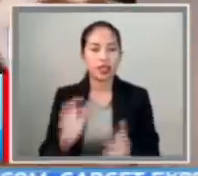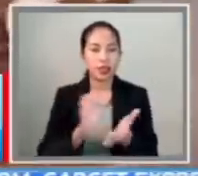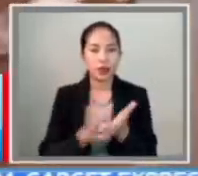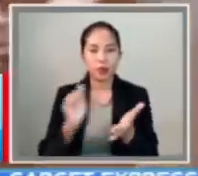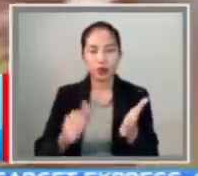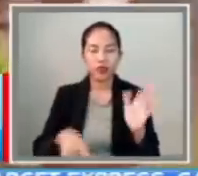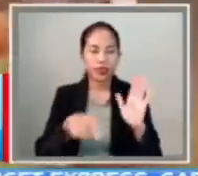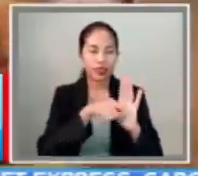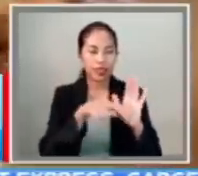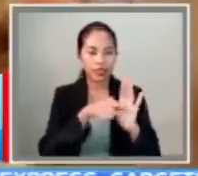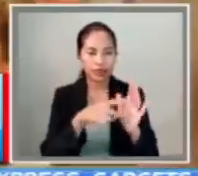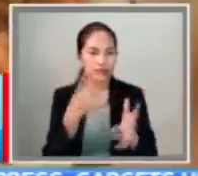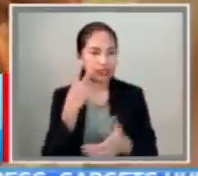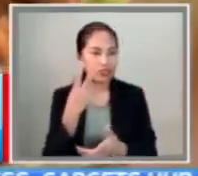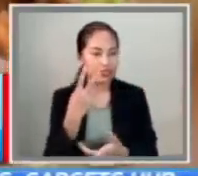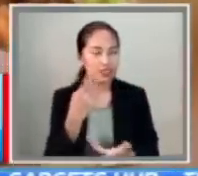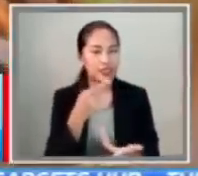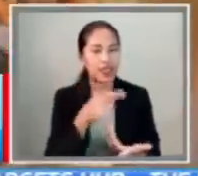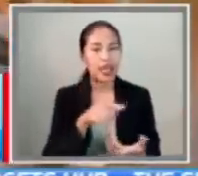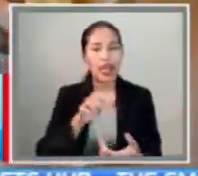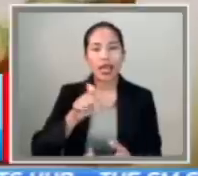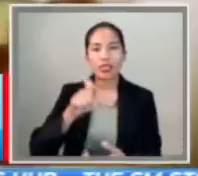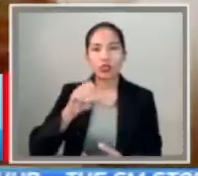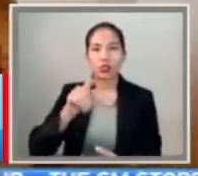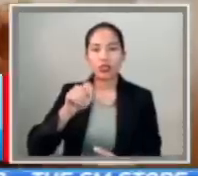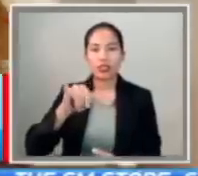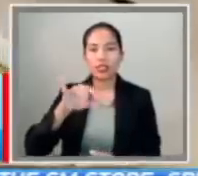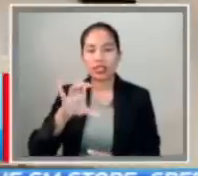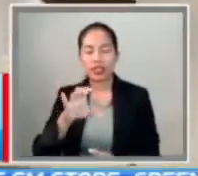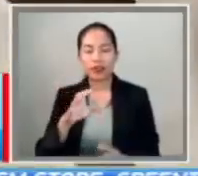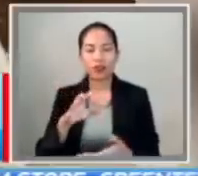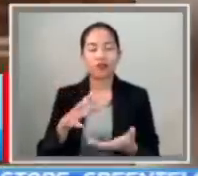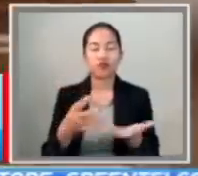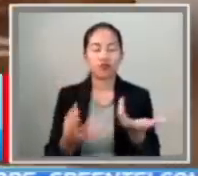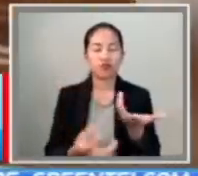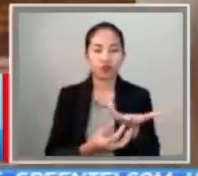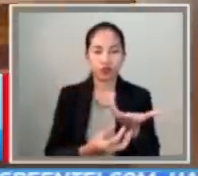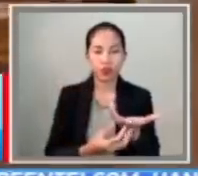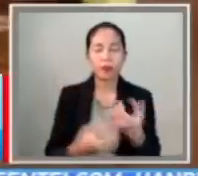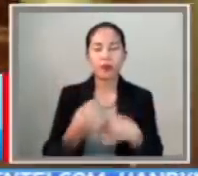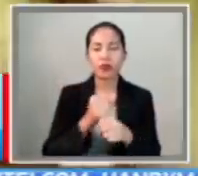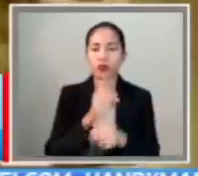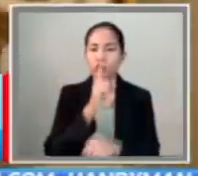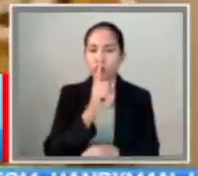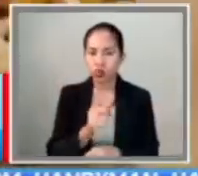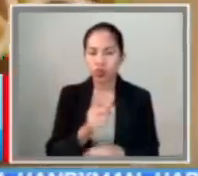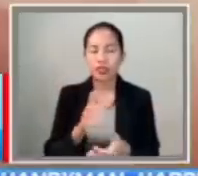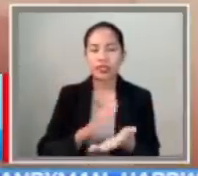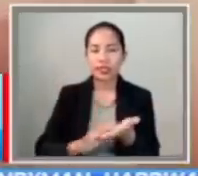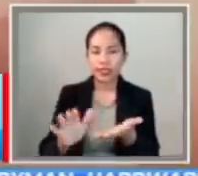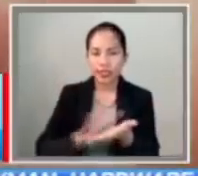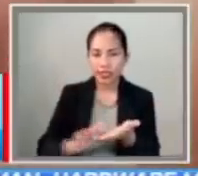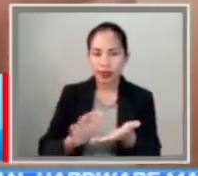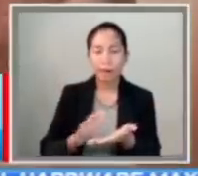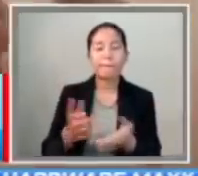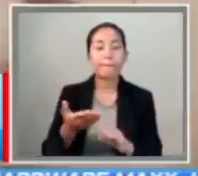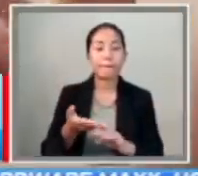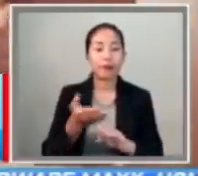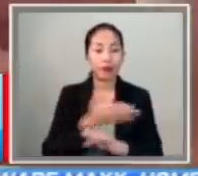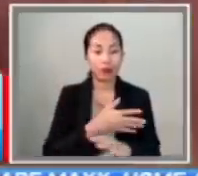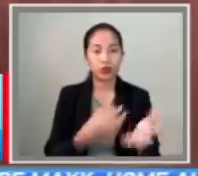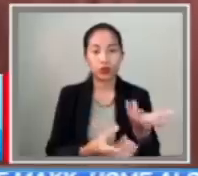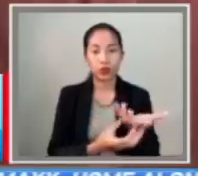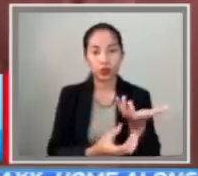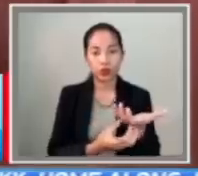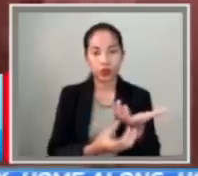exotic dish. Kailangan lang siguruhin na malinis ang preparasyon bago lutuin ang kakainin. Karaniwang mayaman sa